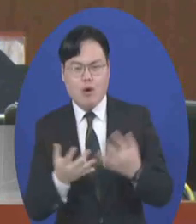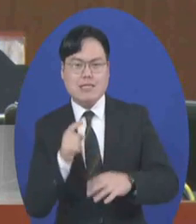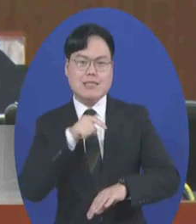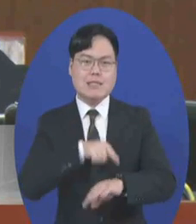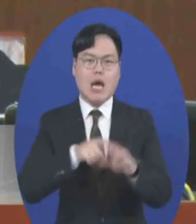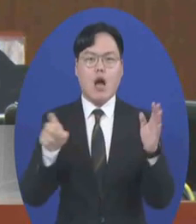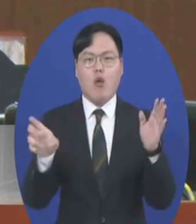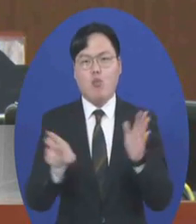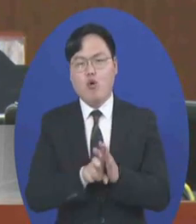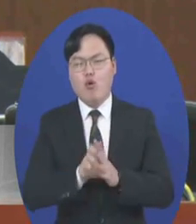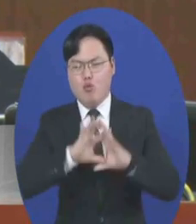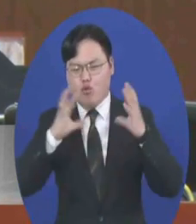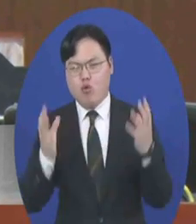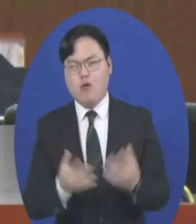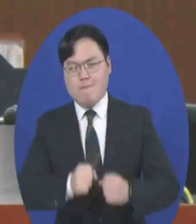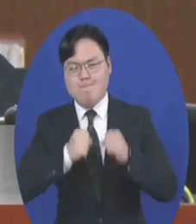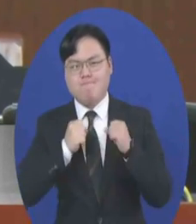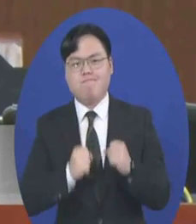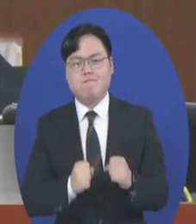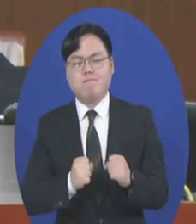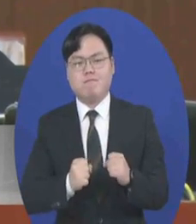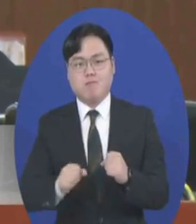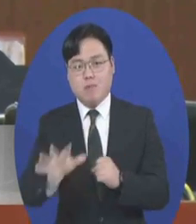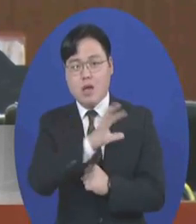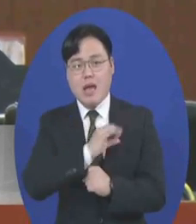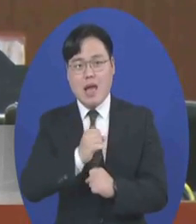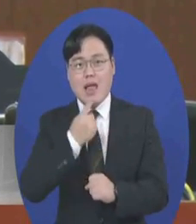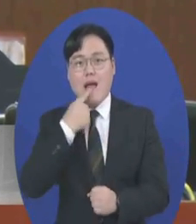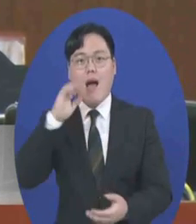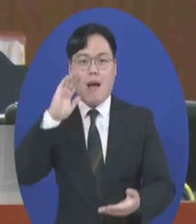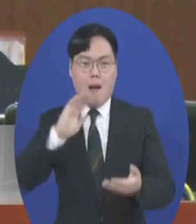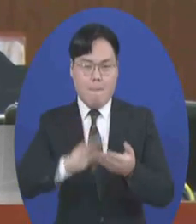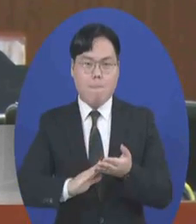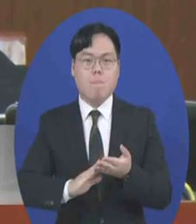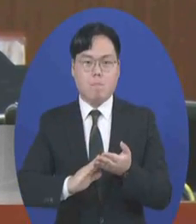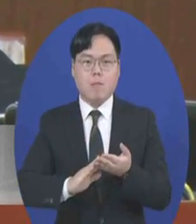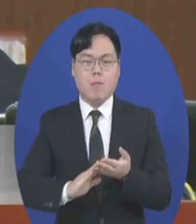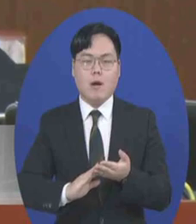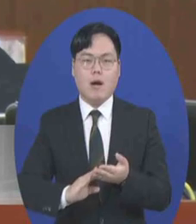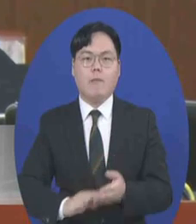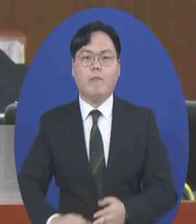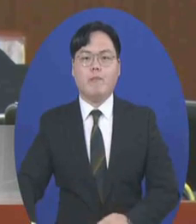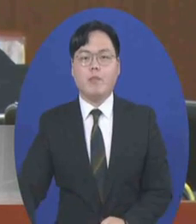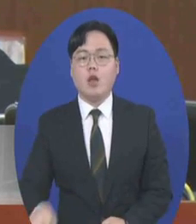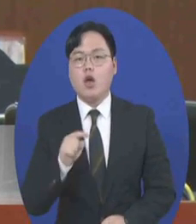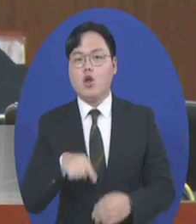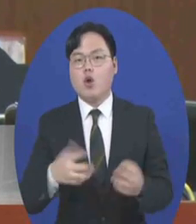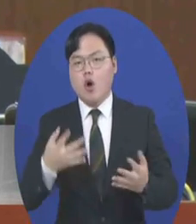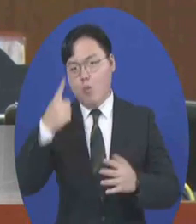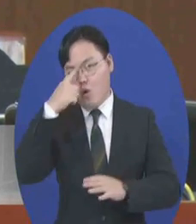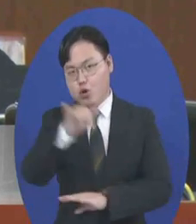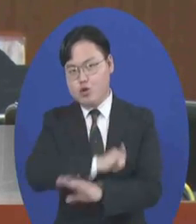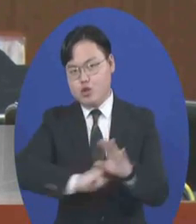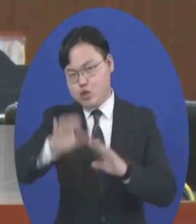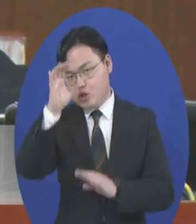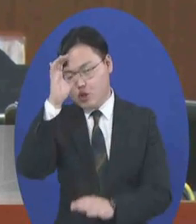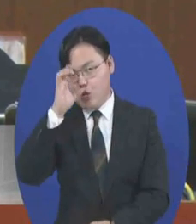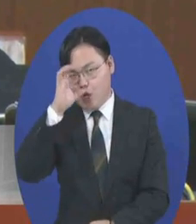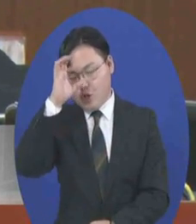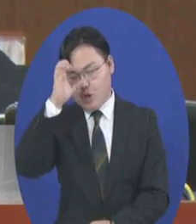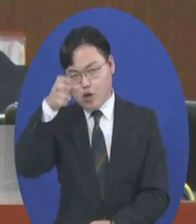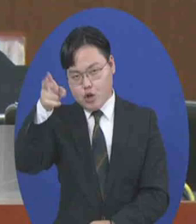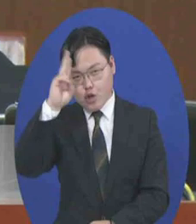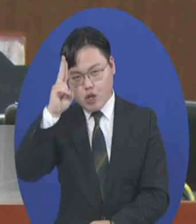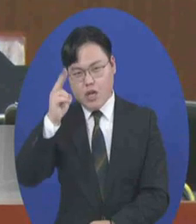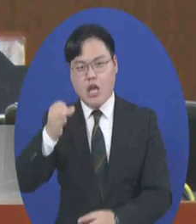боломж, бүх зүйлээ одоо бас ашиглаа гэдэг бас та бүхэндээ амлахын зүйтэй байхаа гэж бас бодож байна. Энд дээр Монгол Улсын ерөнхийлөгч их хурлын дарга